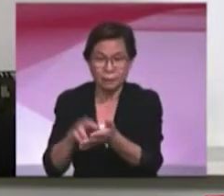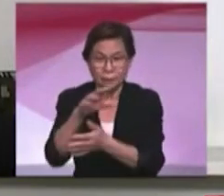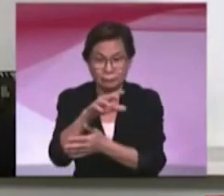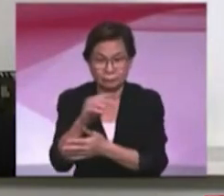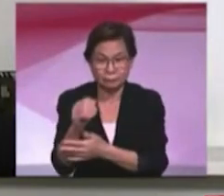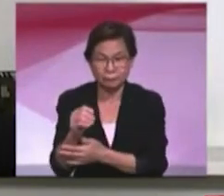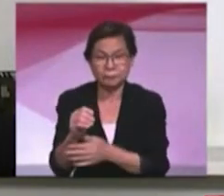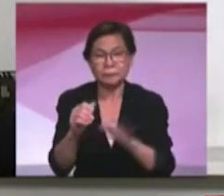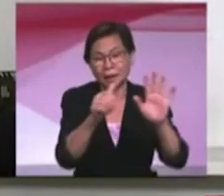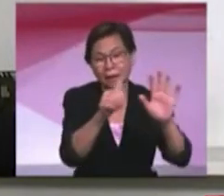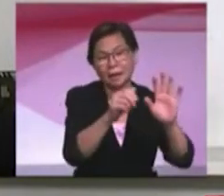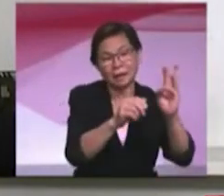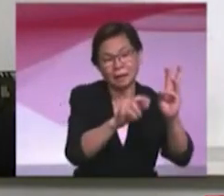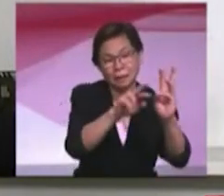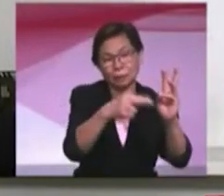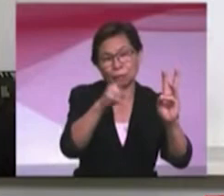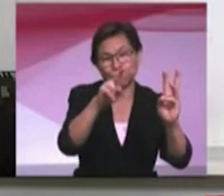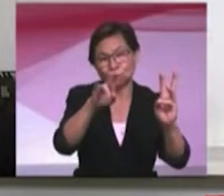dan